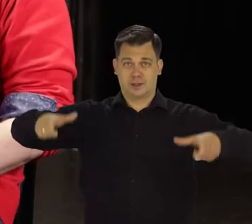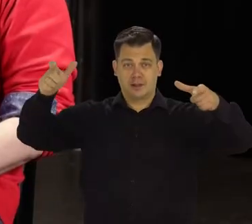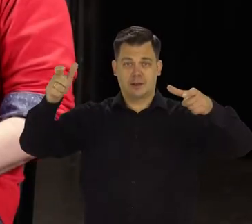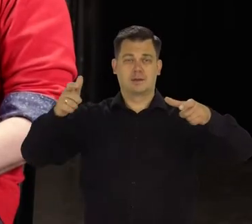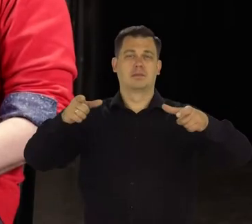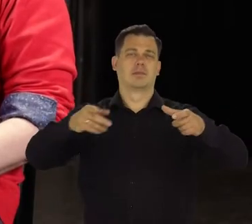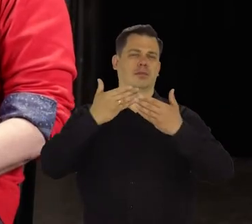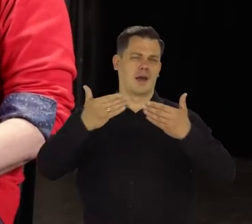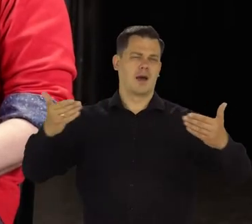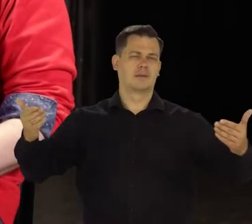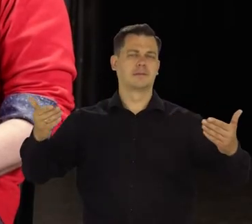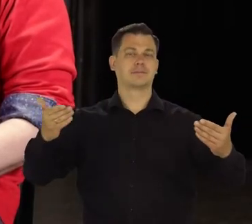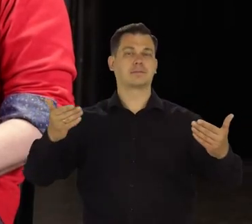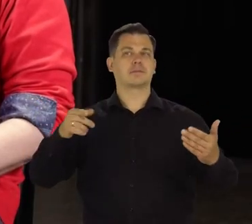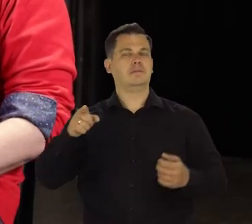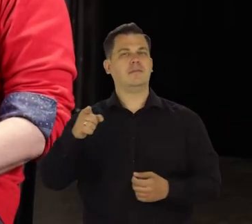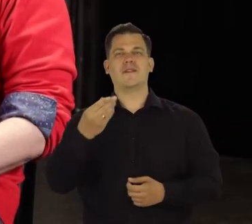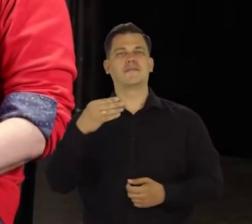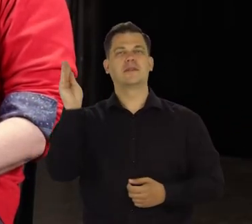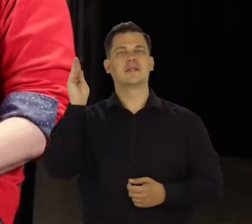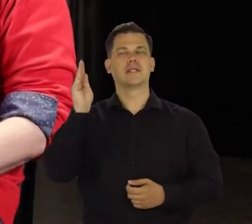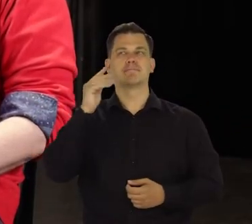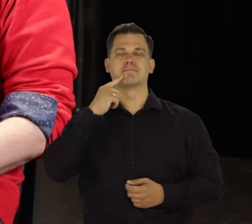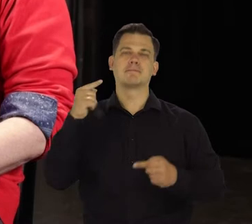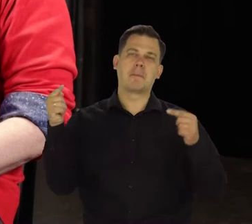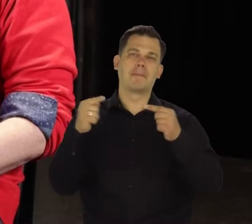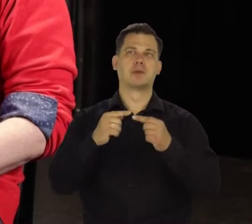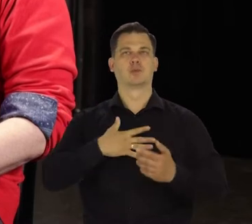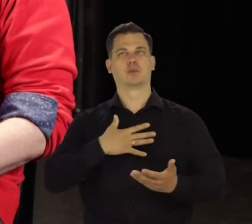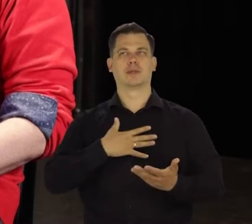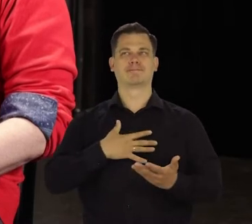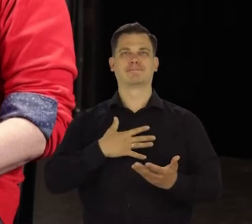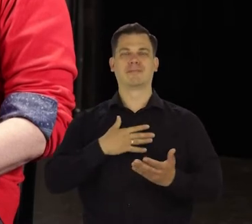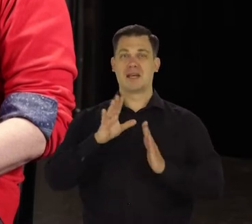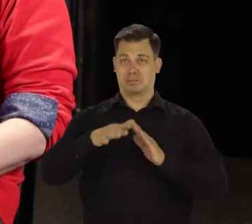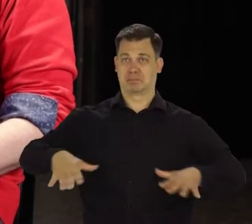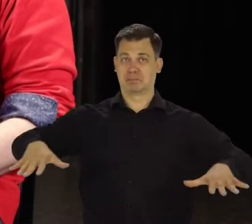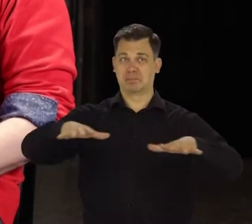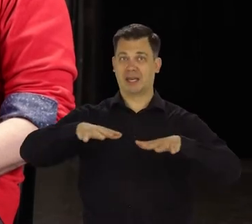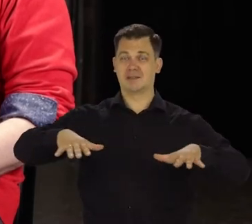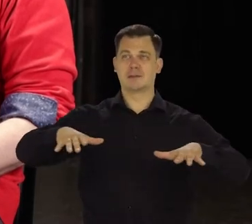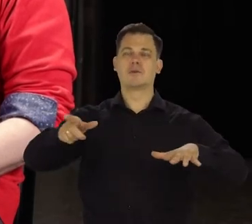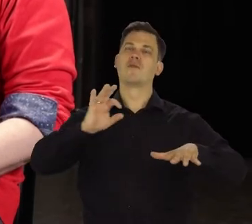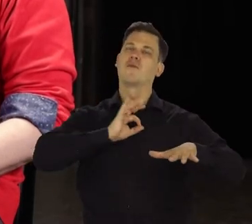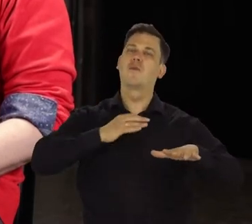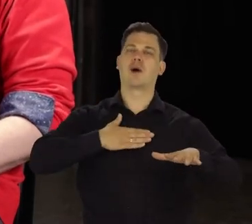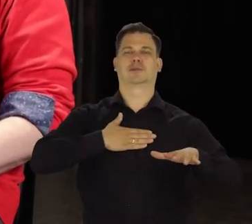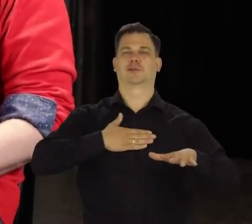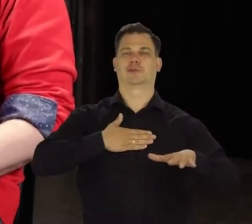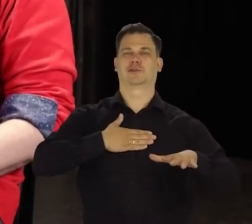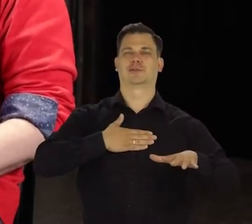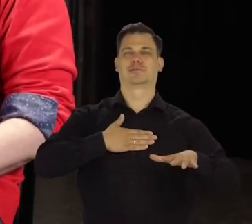Budynek oraz instytucja, ale chyba bardziej budynek, jest odczuwany jako takie miejsce, które jest